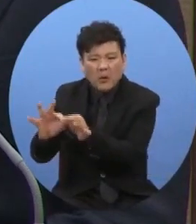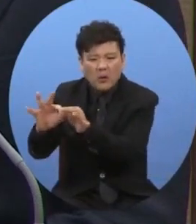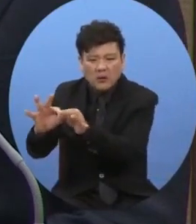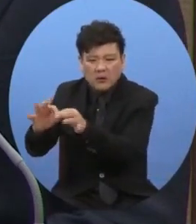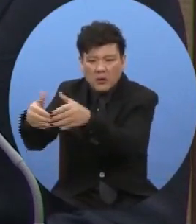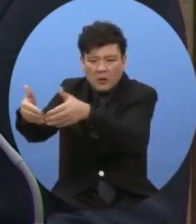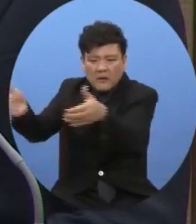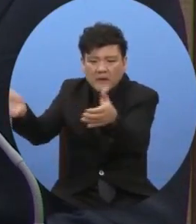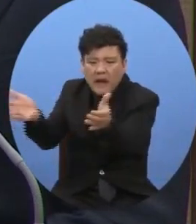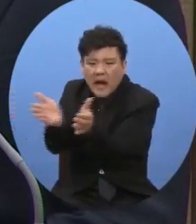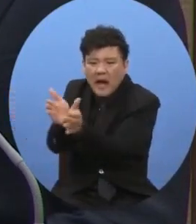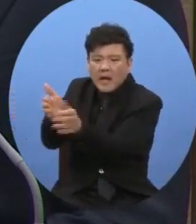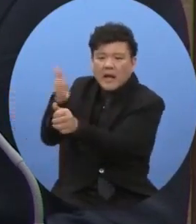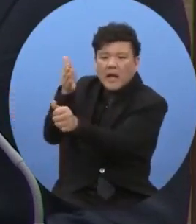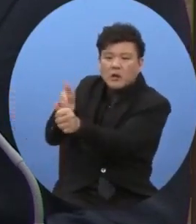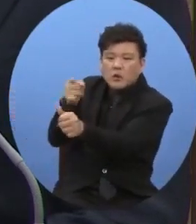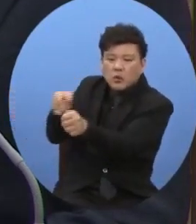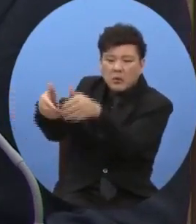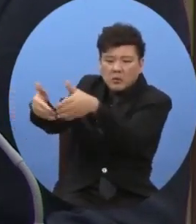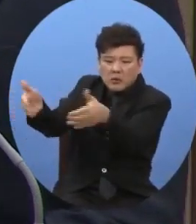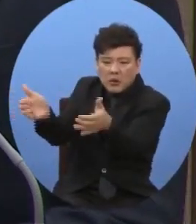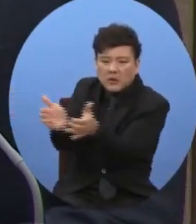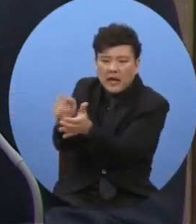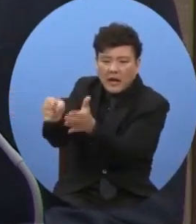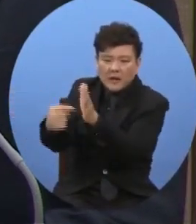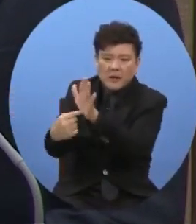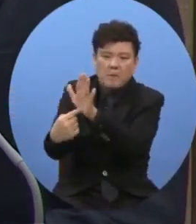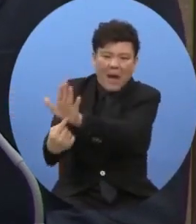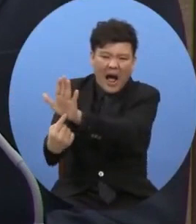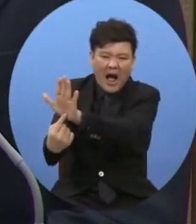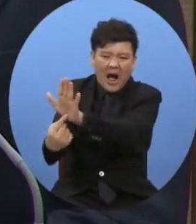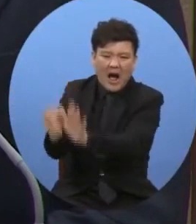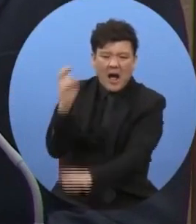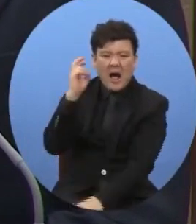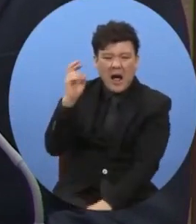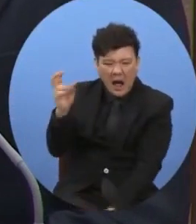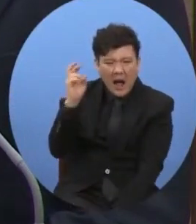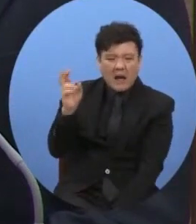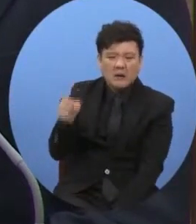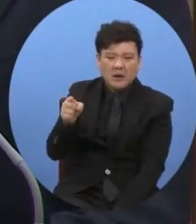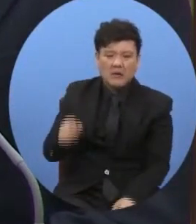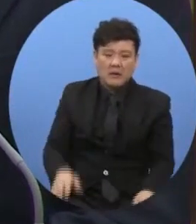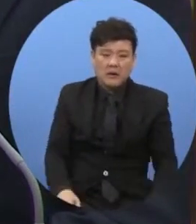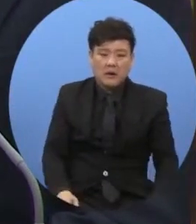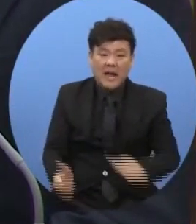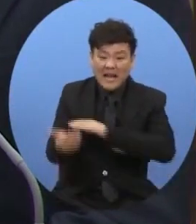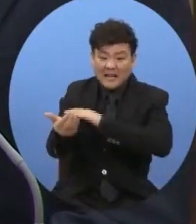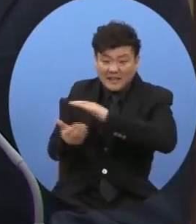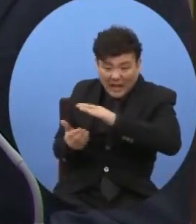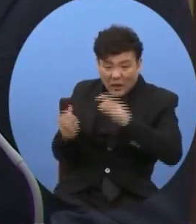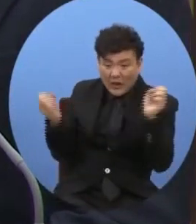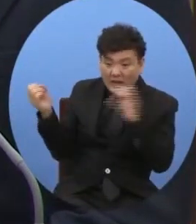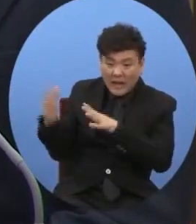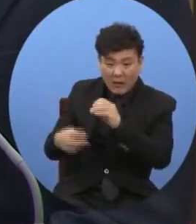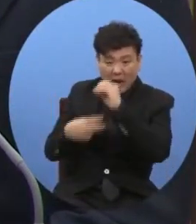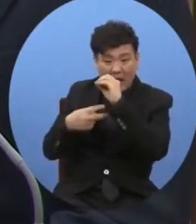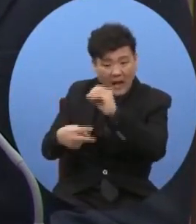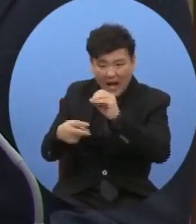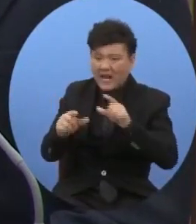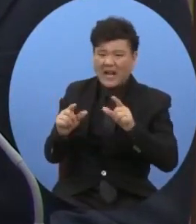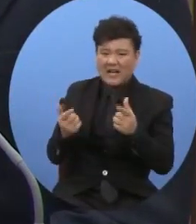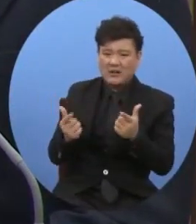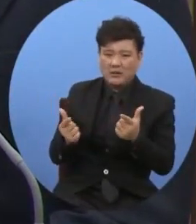당에 요청을 하면서 당에서 이제 발표하는 형식이 됐던 것 같고요. 그러니까 사전에 논의가 전혀 없었다고 보기는